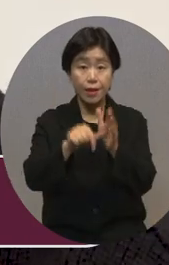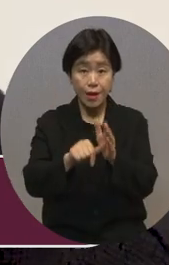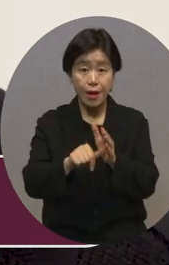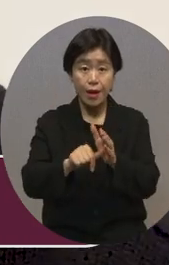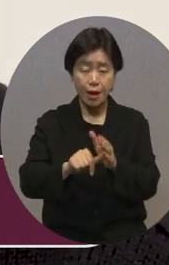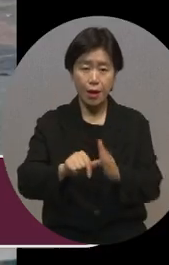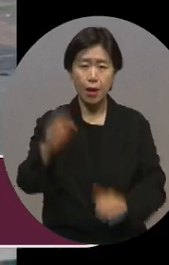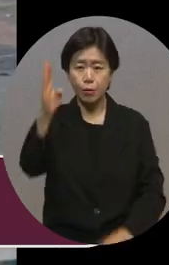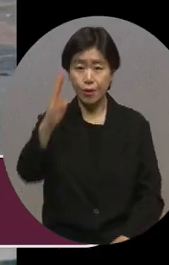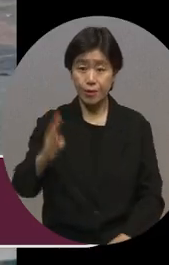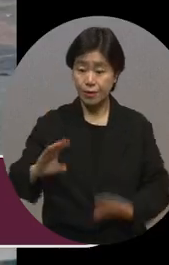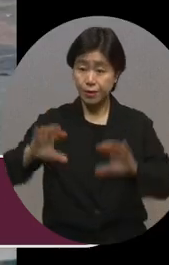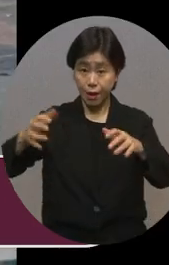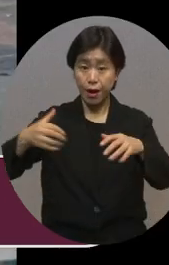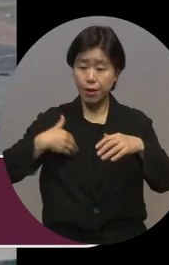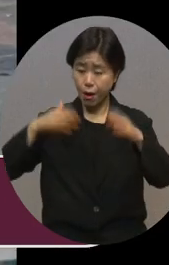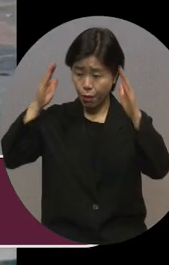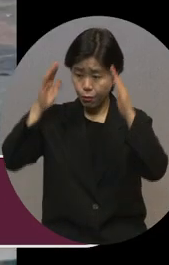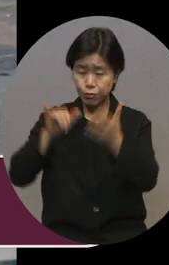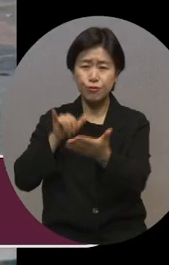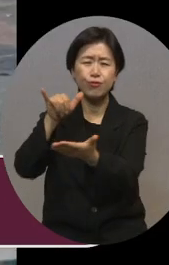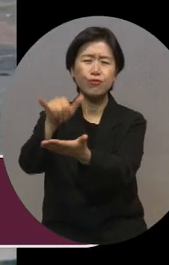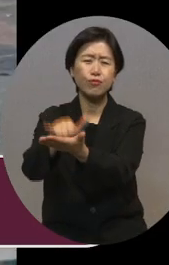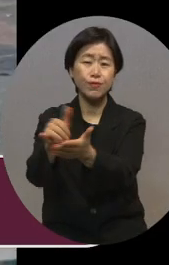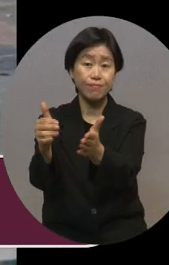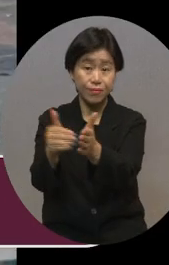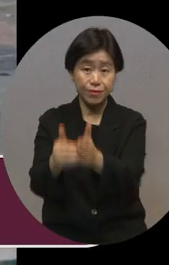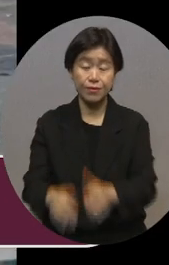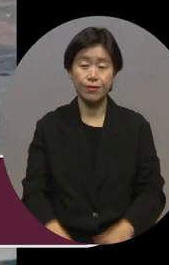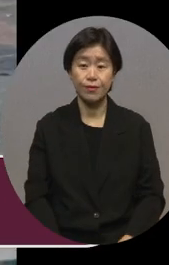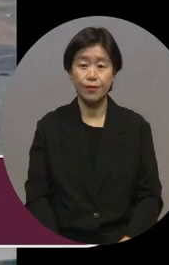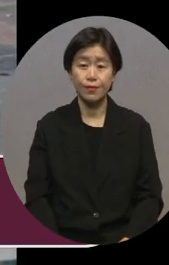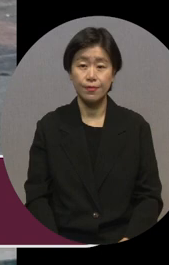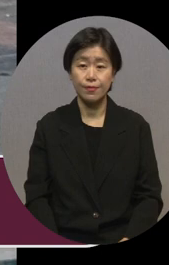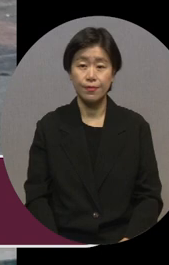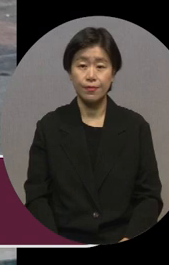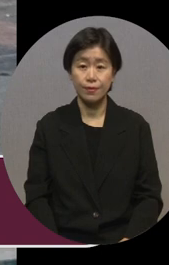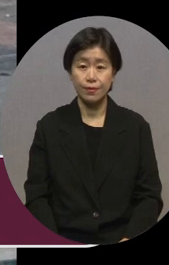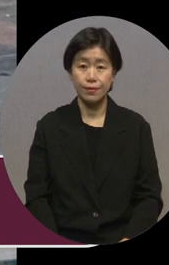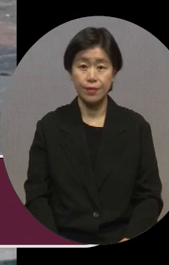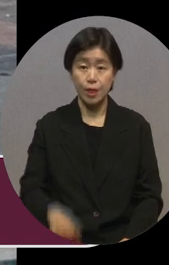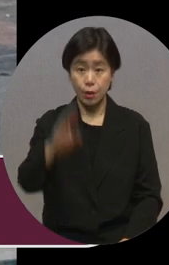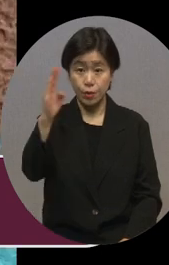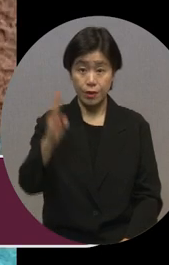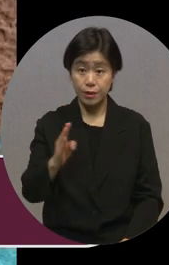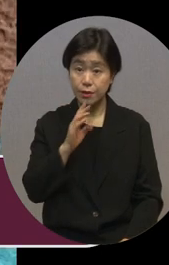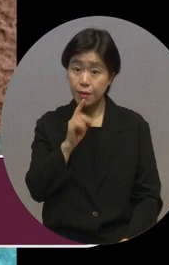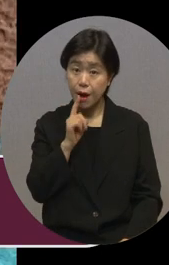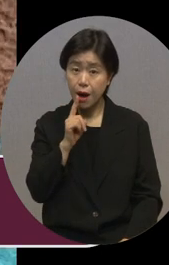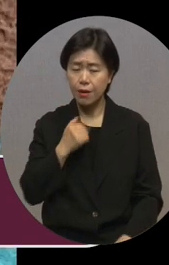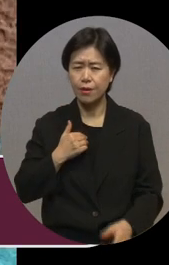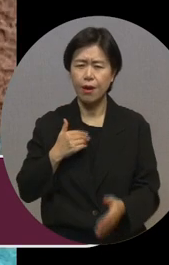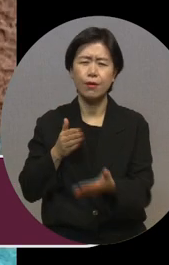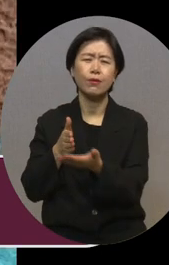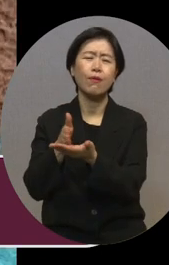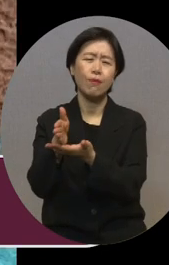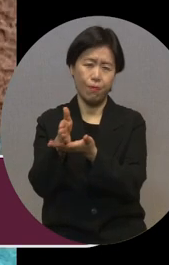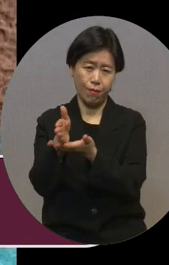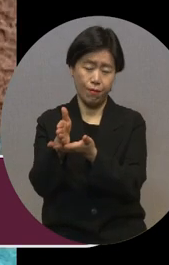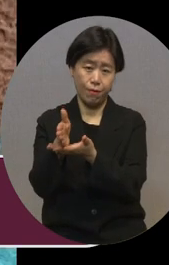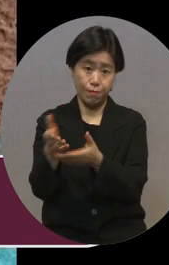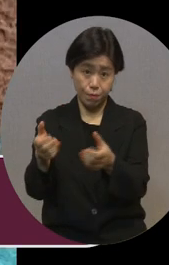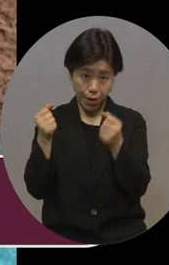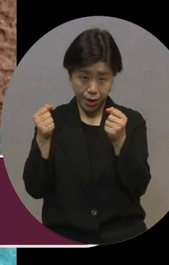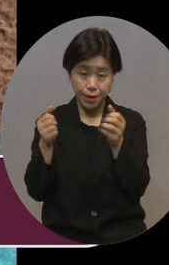브라질로 유학을 잠깐 갔습니다. 제가 이제 브라질어를 전공해서 가서